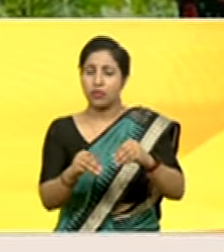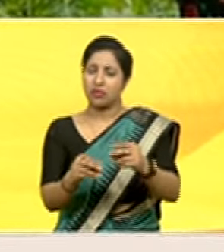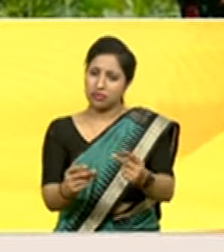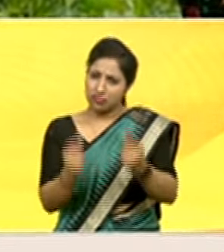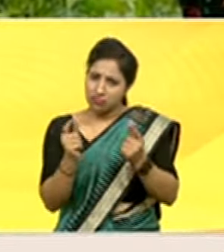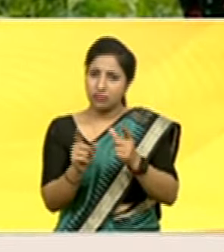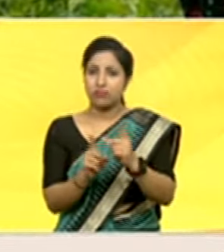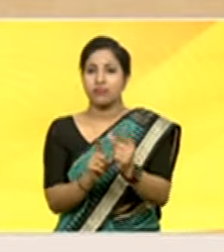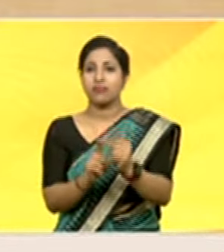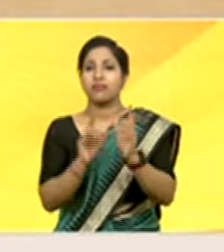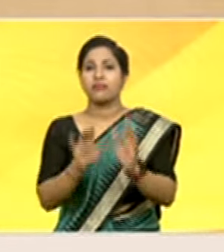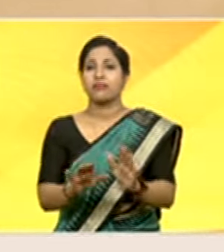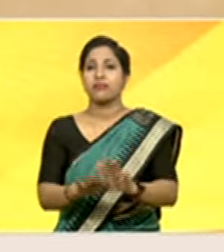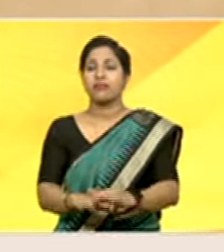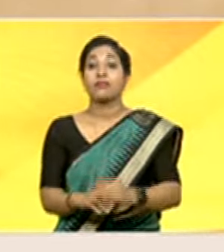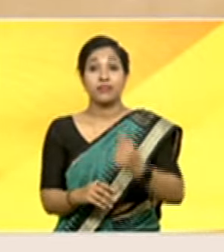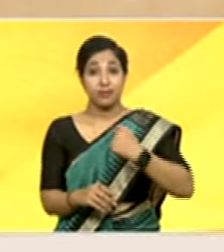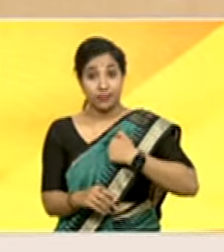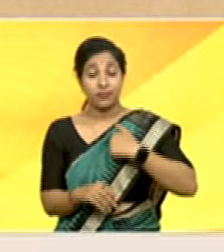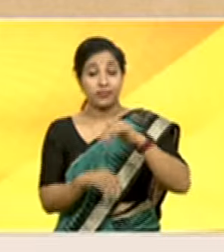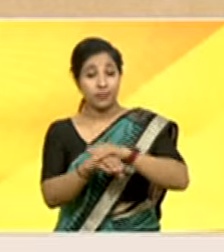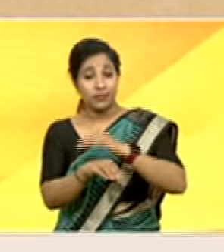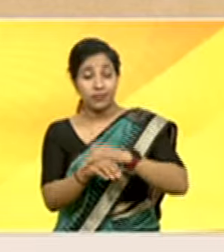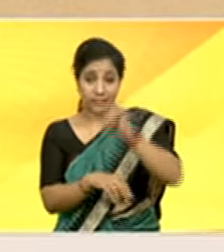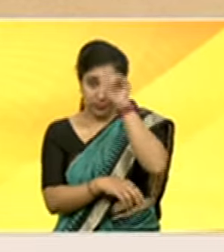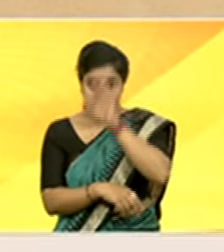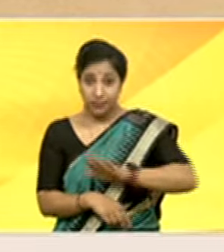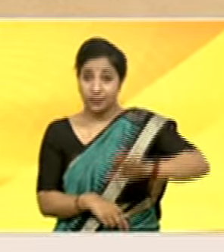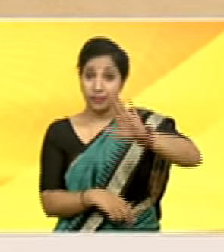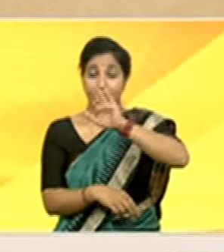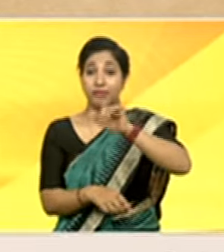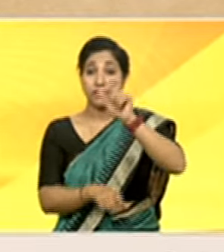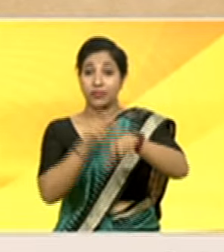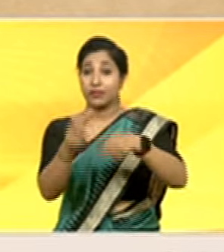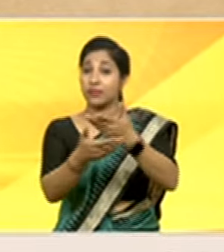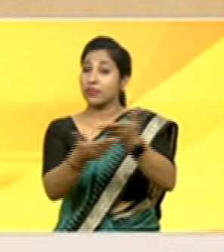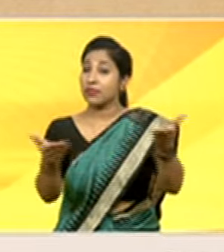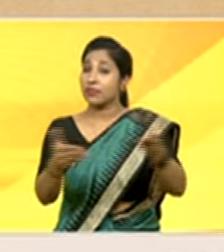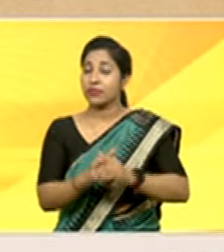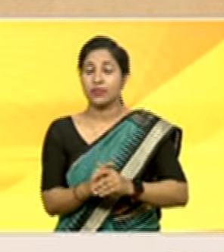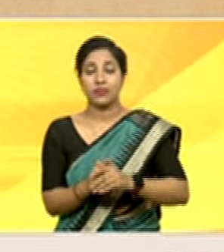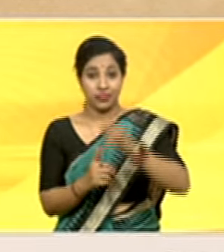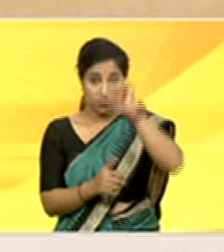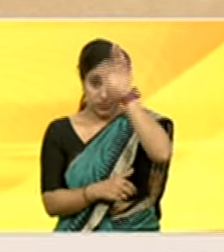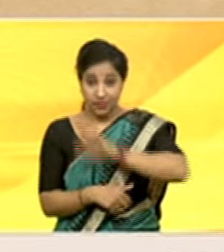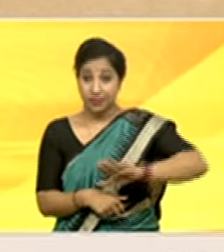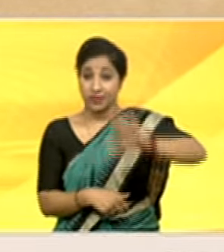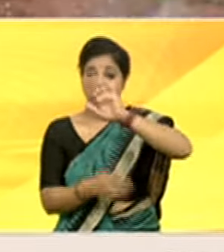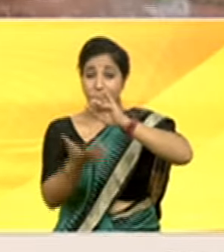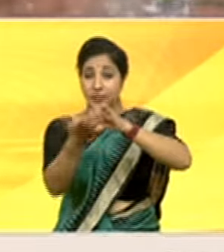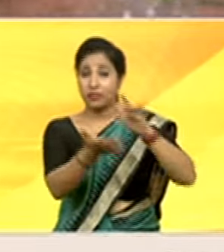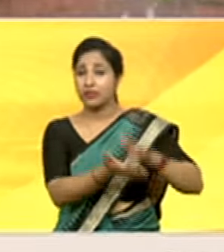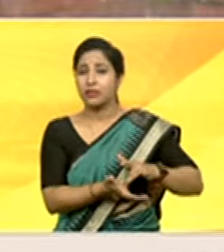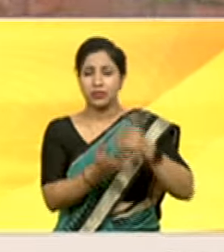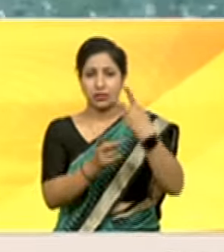देनी हैं मेरे प्यारे देश्वासियों देश के अलग-अलग हिस्सों में